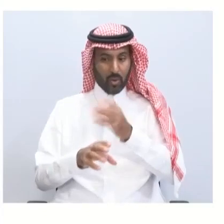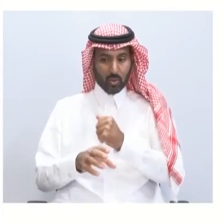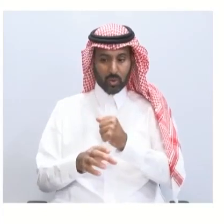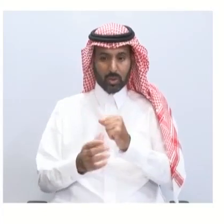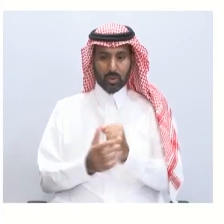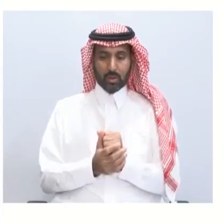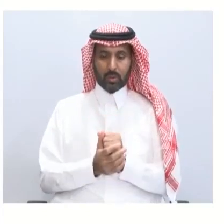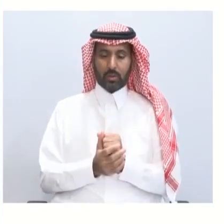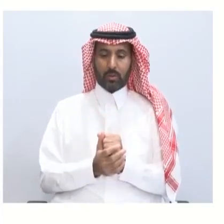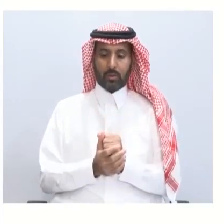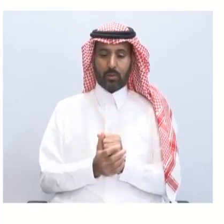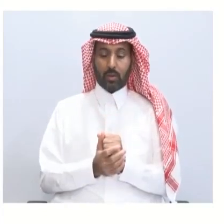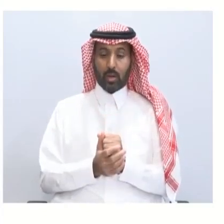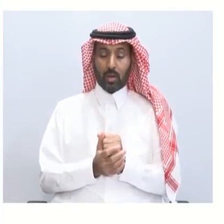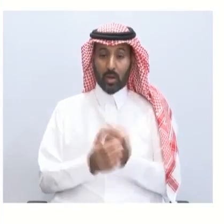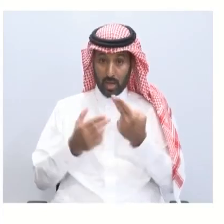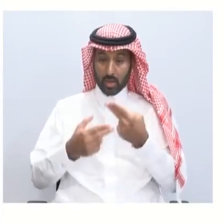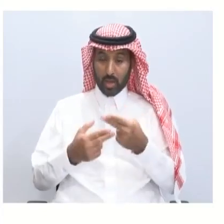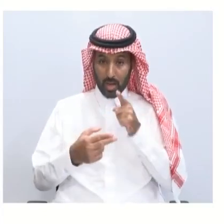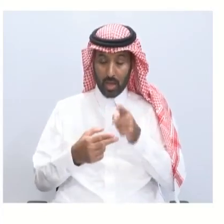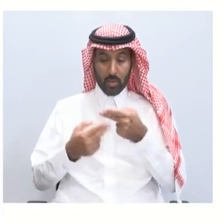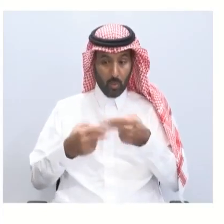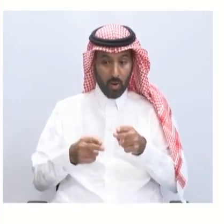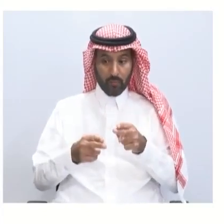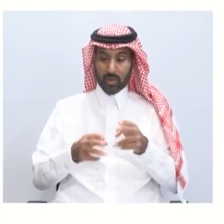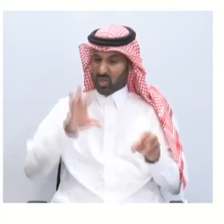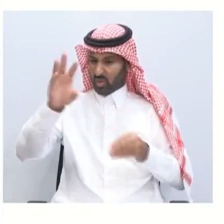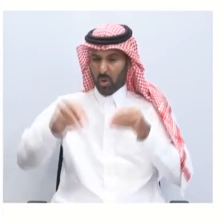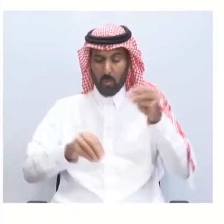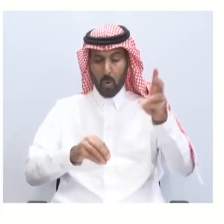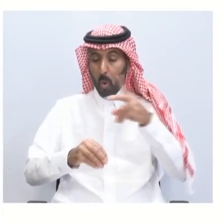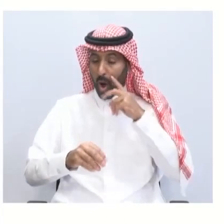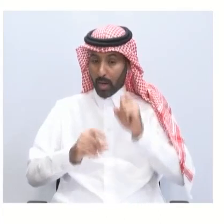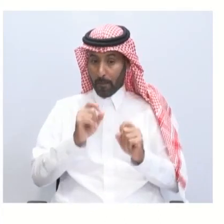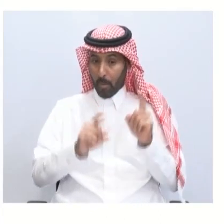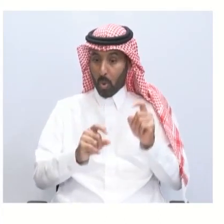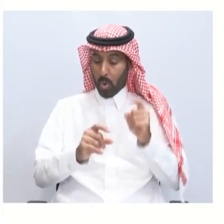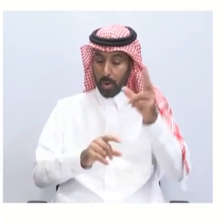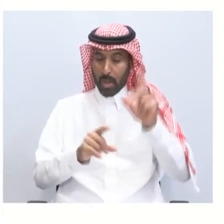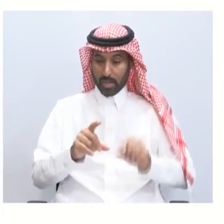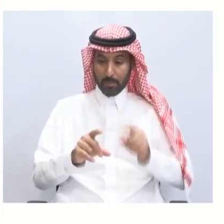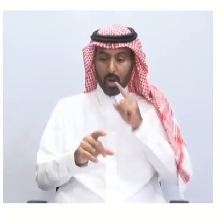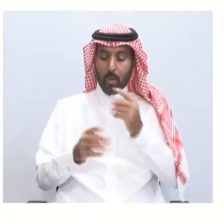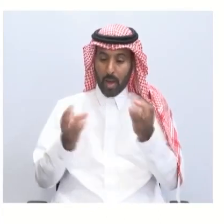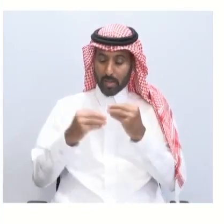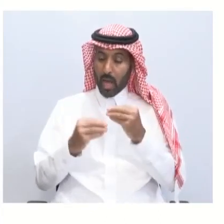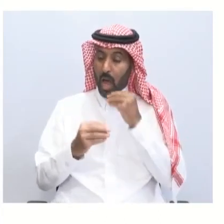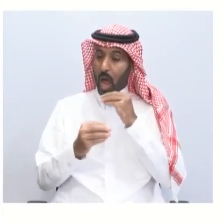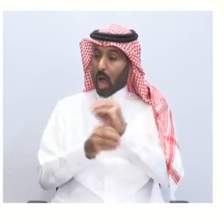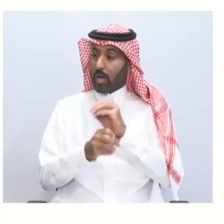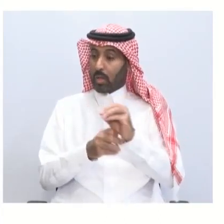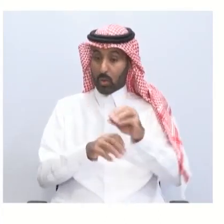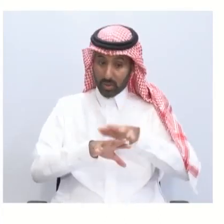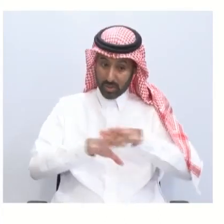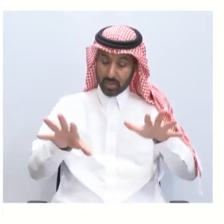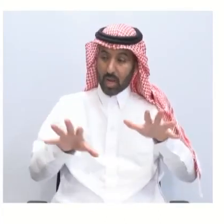الخصوصيه هل تؤيد ان تجمع المواقع معلوماتك عند عنك وتشاركها مع